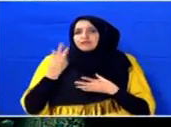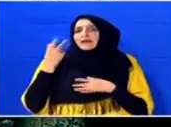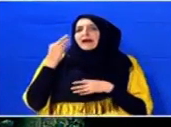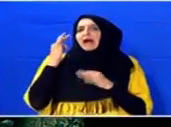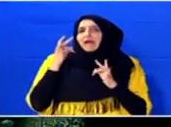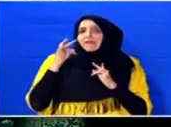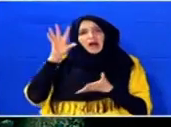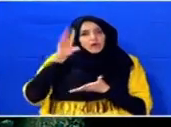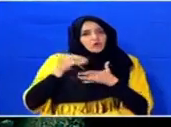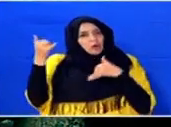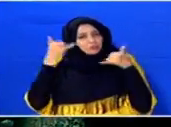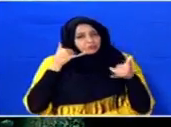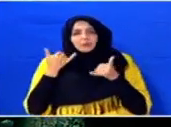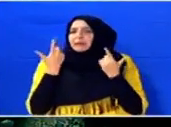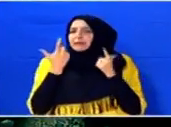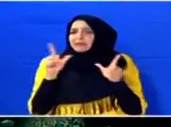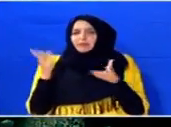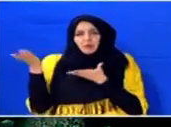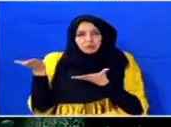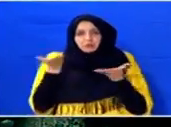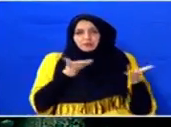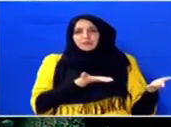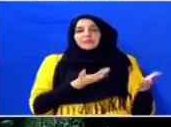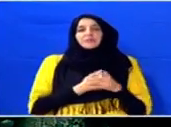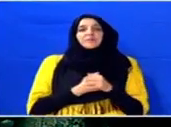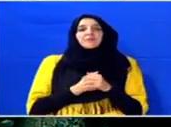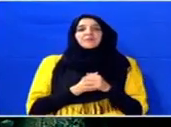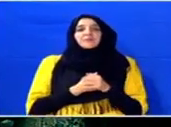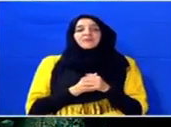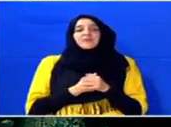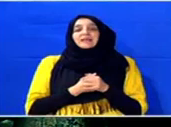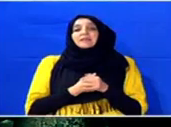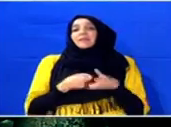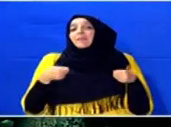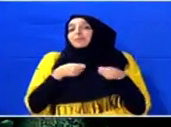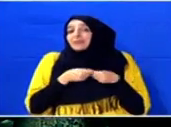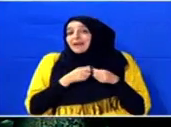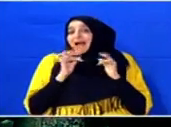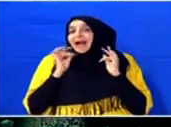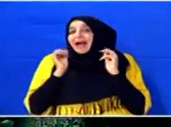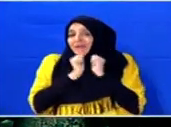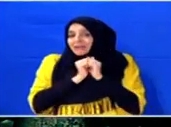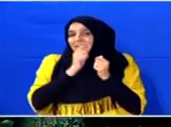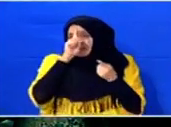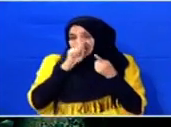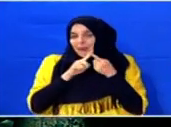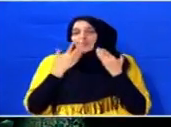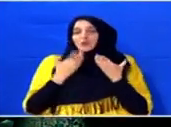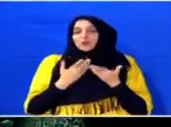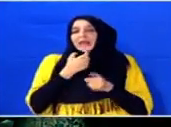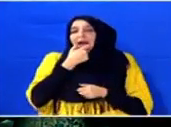قضايا تكون من خلال هذا الموضوع الذي اخترناه لكم في هذه السهره التحكيم العائلي